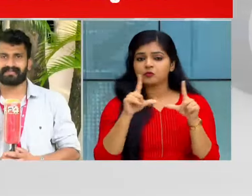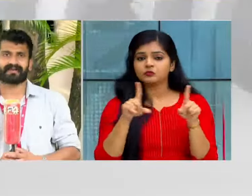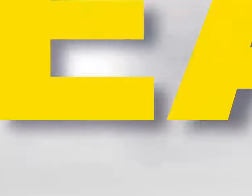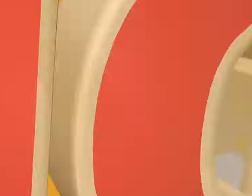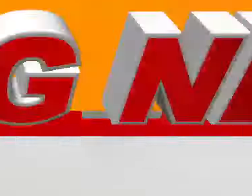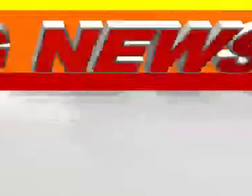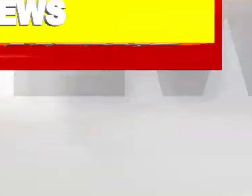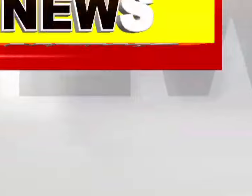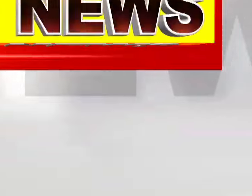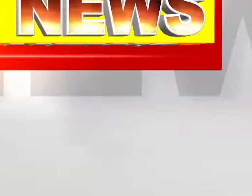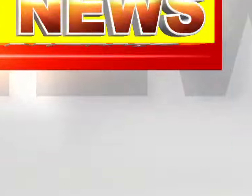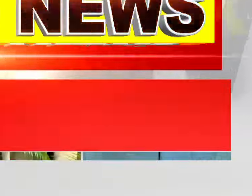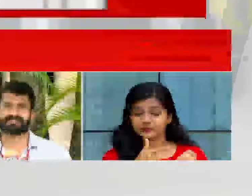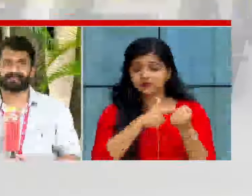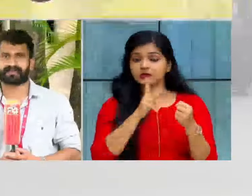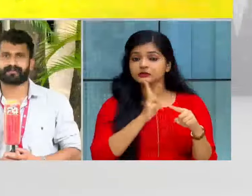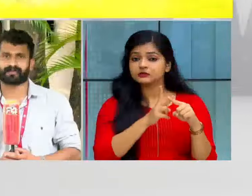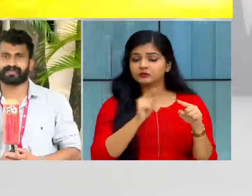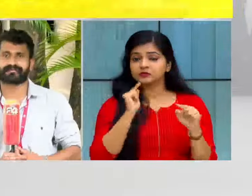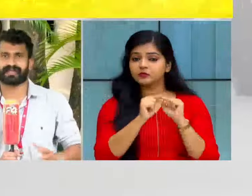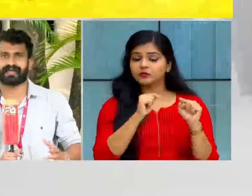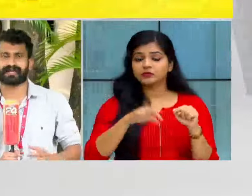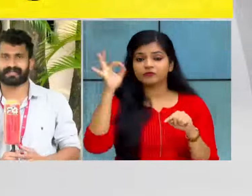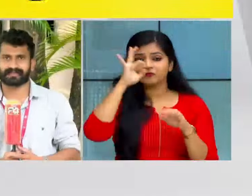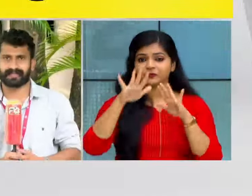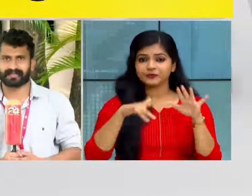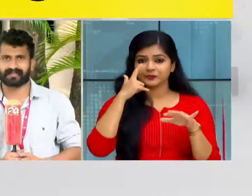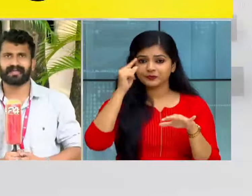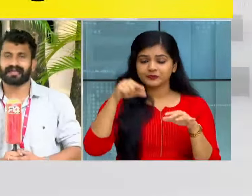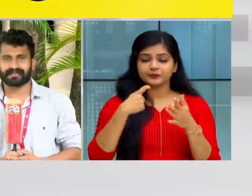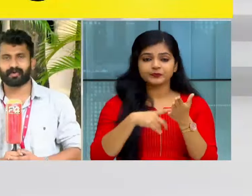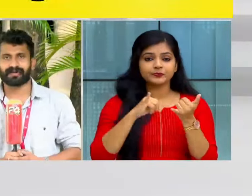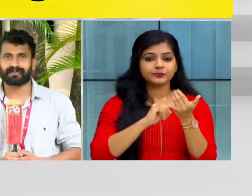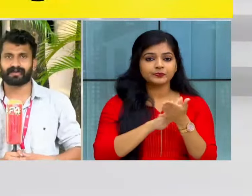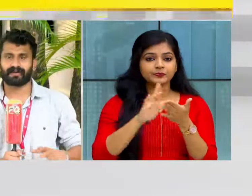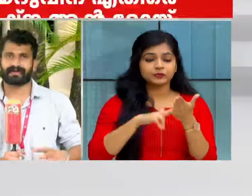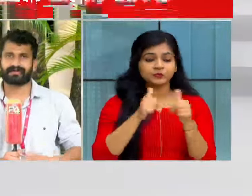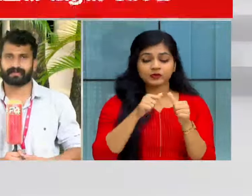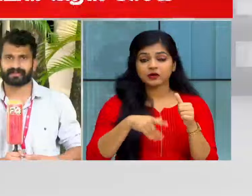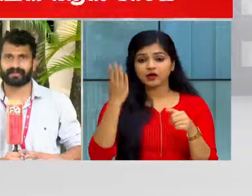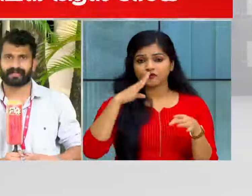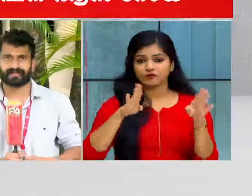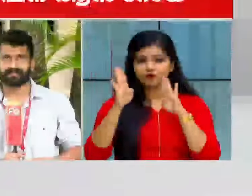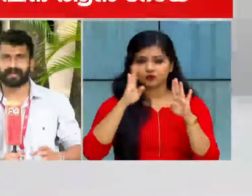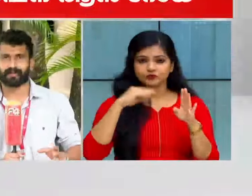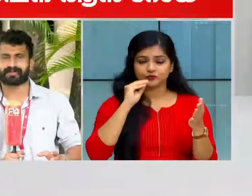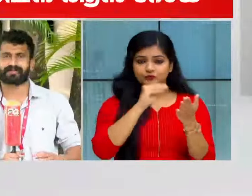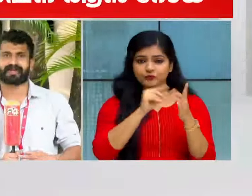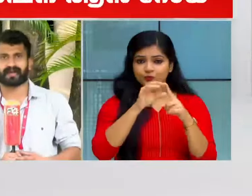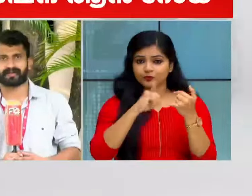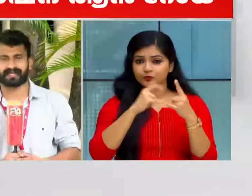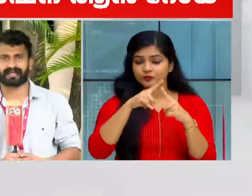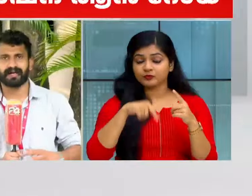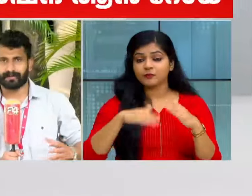ഡ്രൈവർ ഡ്രൈവർക്കെതിരെ ആരോപണവുമായി സിനിമാതാരം റോഷ്ന തന്നെ രംഗത്തെത്തിയിരിക്കുന്നത് സമൂഹമാധ്യമങ്ങളിലൂടെ പങ്കുവെച്ച പോസ്റ്റിൽ പറയുന്നത് മലപ്പുറത്തുനിന്നും